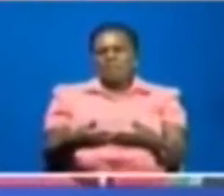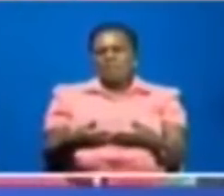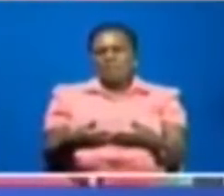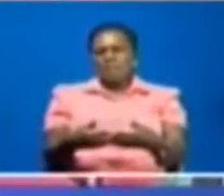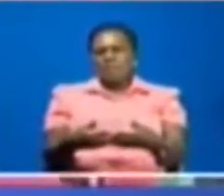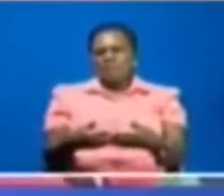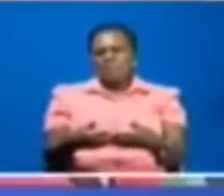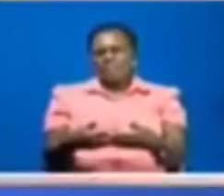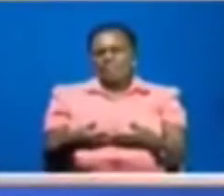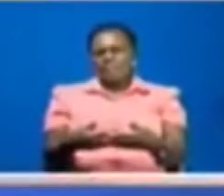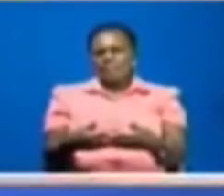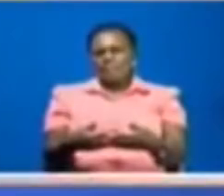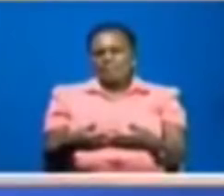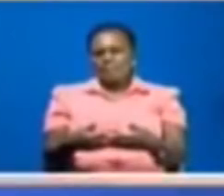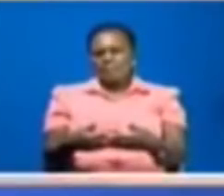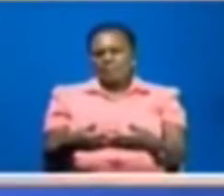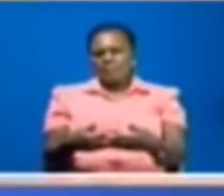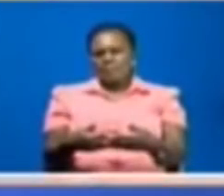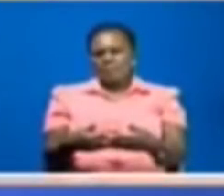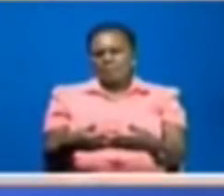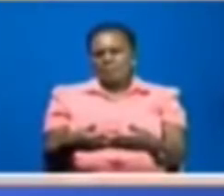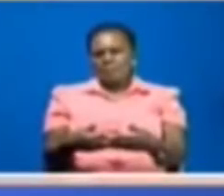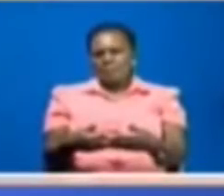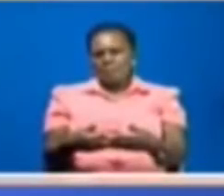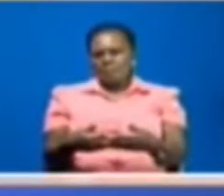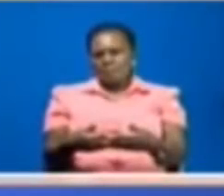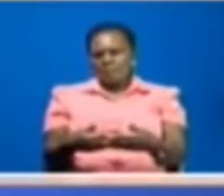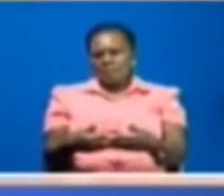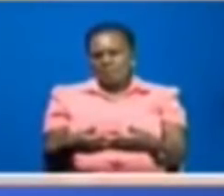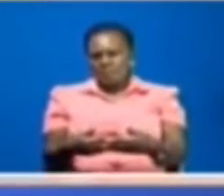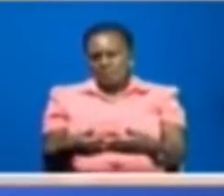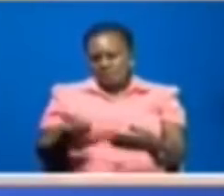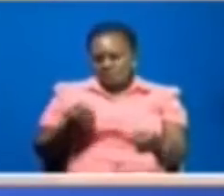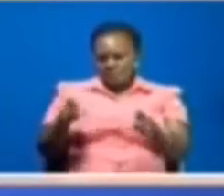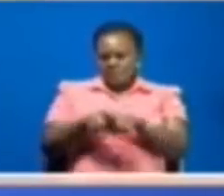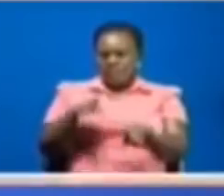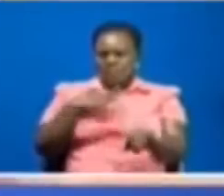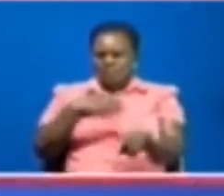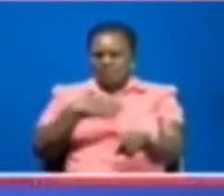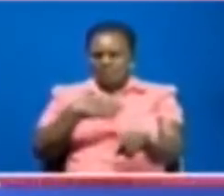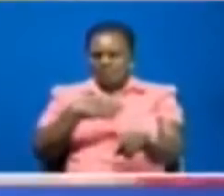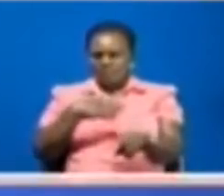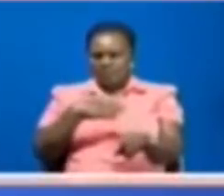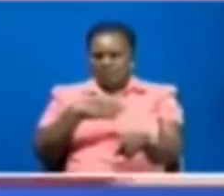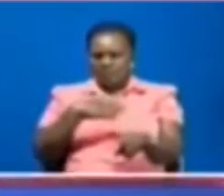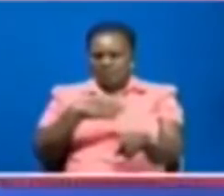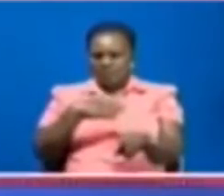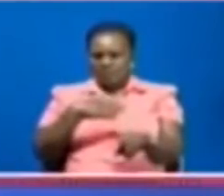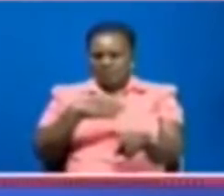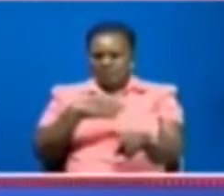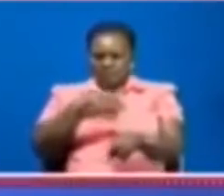huko amefanana akampea huyo mtoto. Of which, kama sisi ni my sister, Kakamega General,